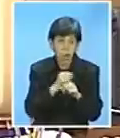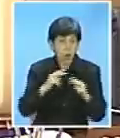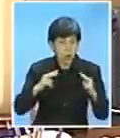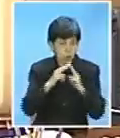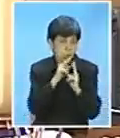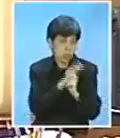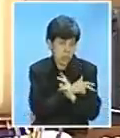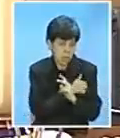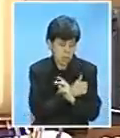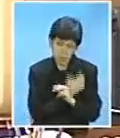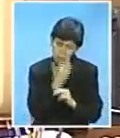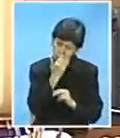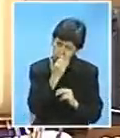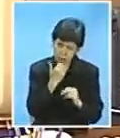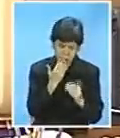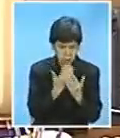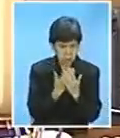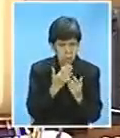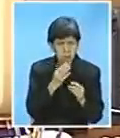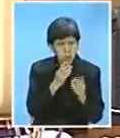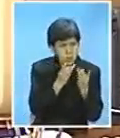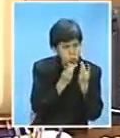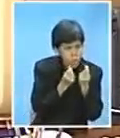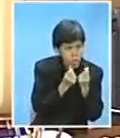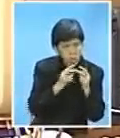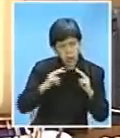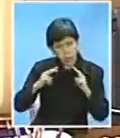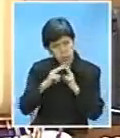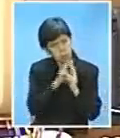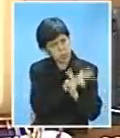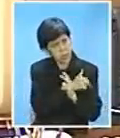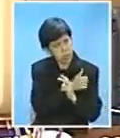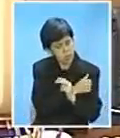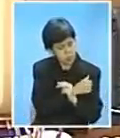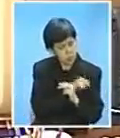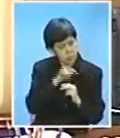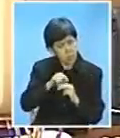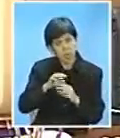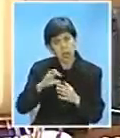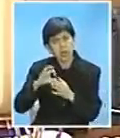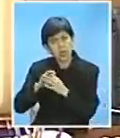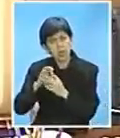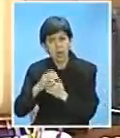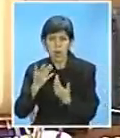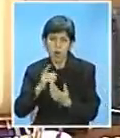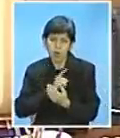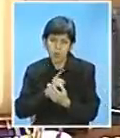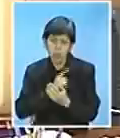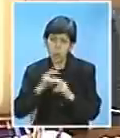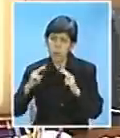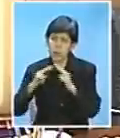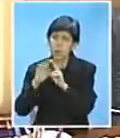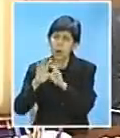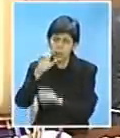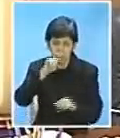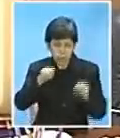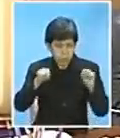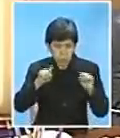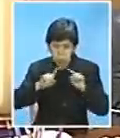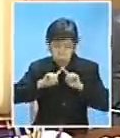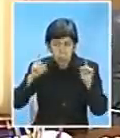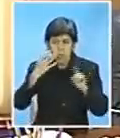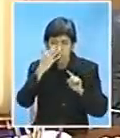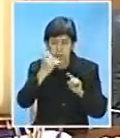งสาธารณสุขนั้นทำไมถึงไม่เท่ากับนะกระทรวงนะครับปภ.นะครับความรับผิดชอบของมหาไทยนะแต่ขออนุญาต